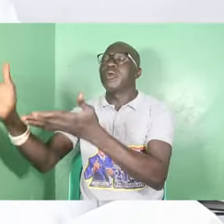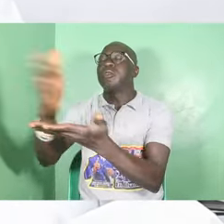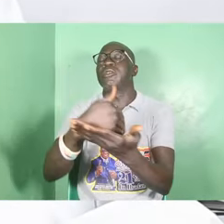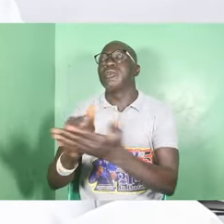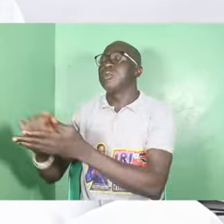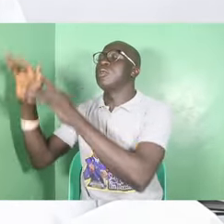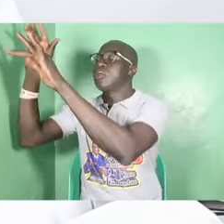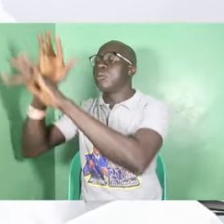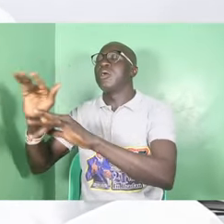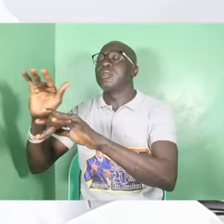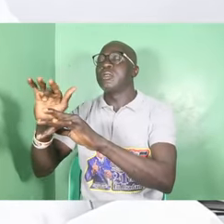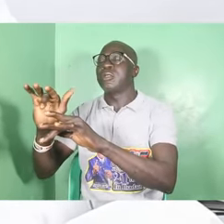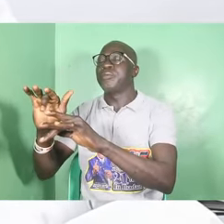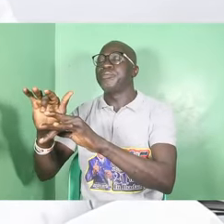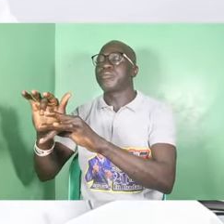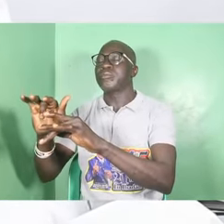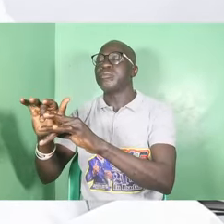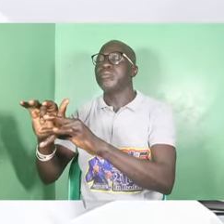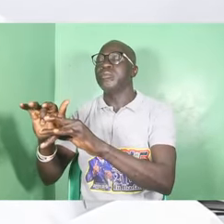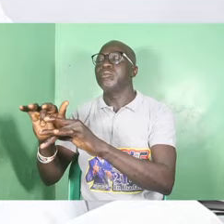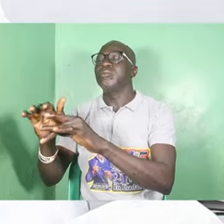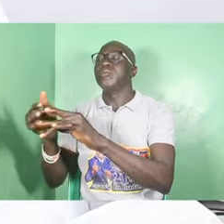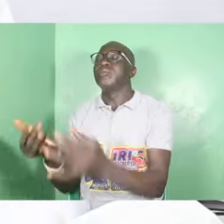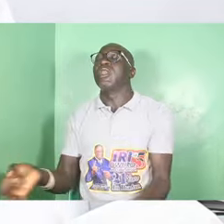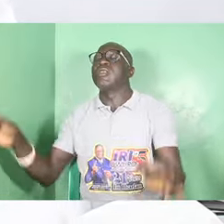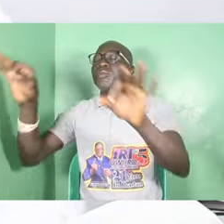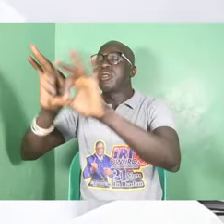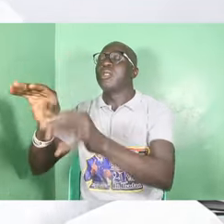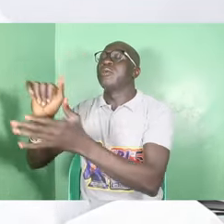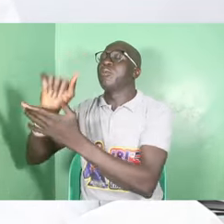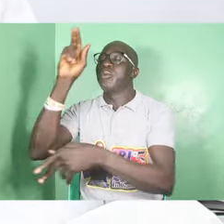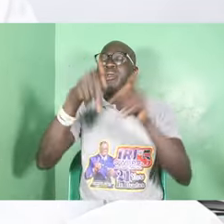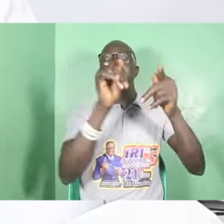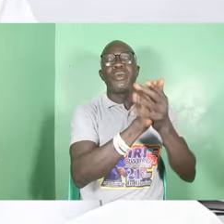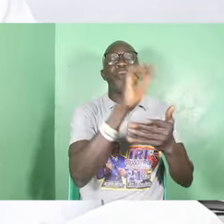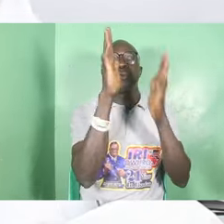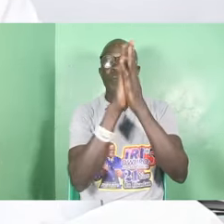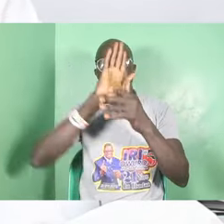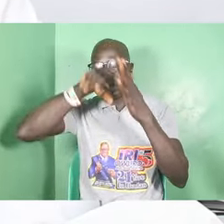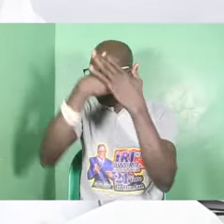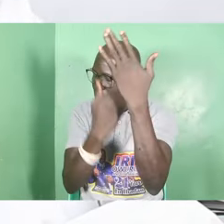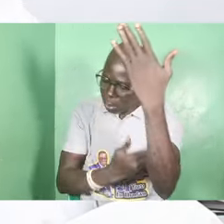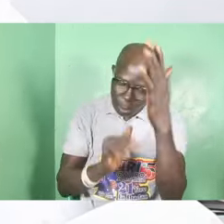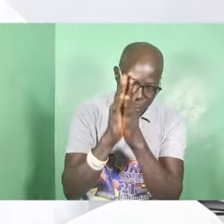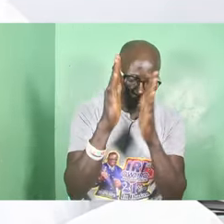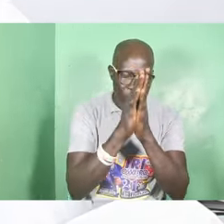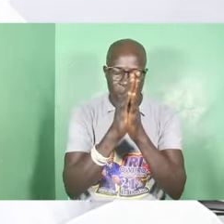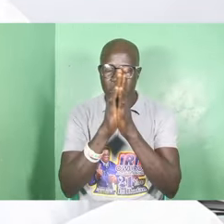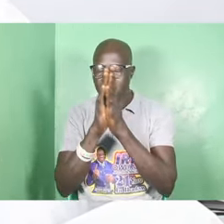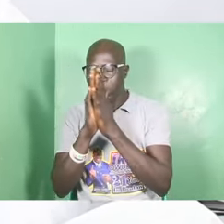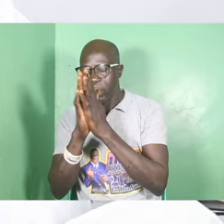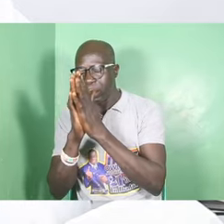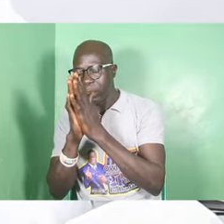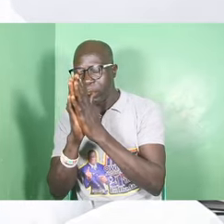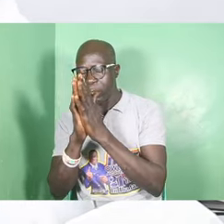receive mercy papa won to ba teri won lati gbadura owuro especially the people that pray early morning prayer ani akanse